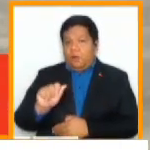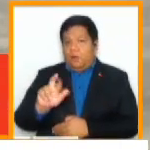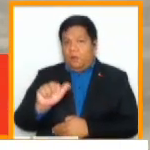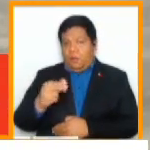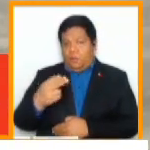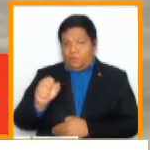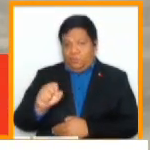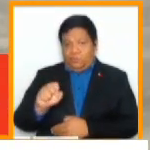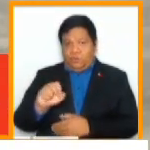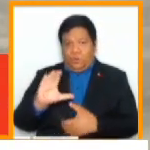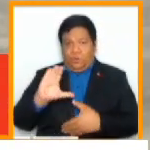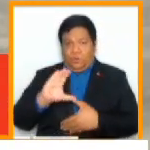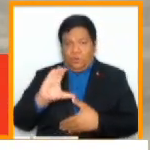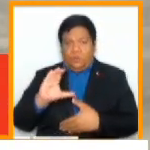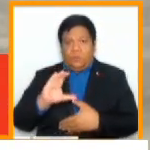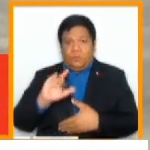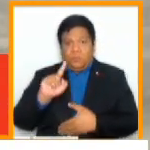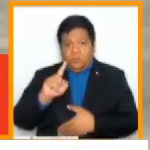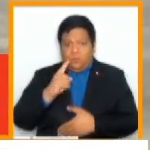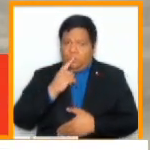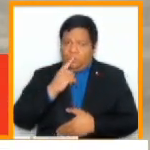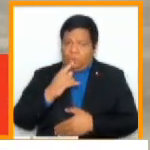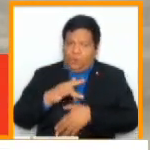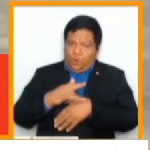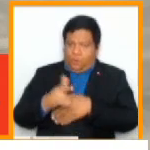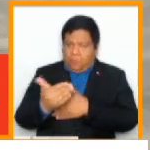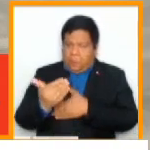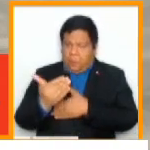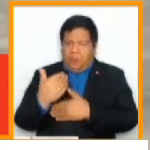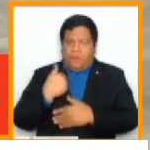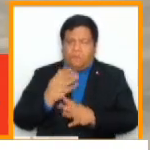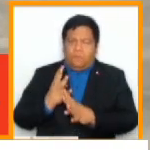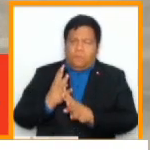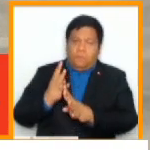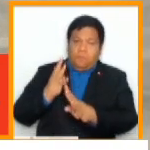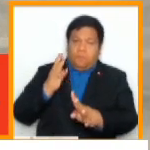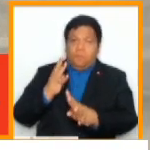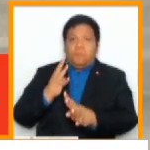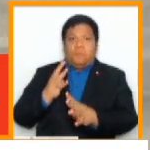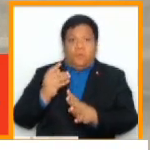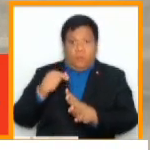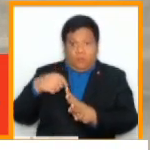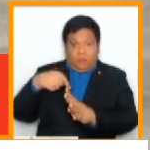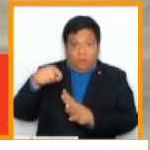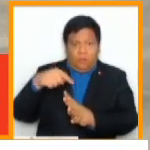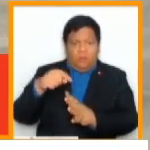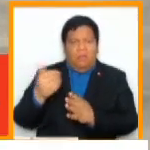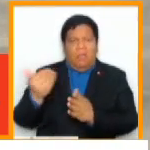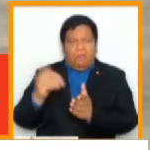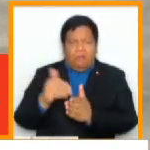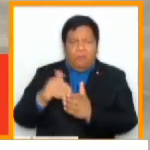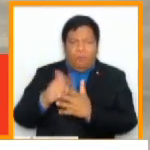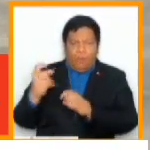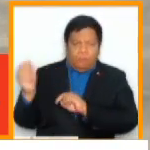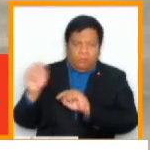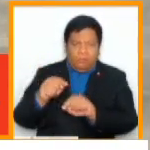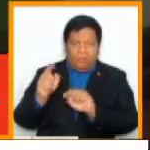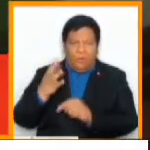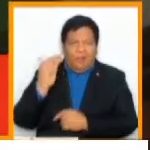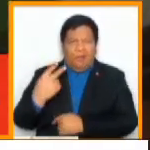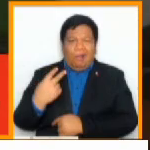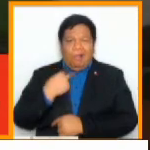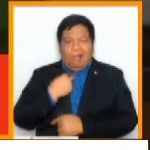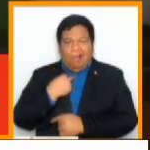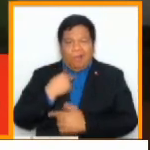na dito. Yung iba sa mga pumupunta rito ilang beses na raw nagpapabalik-balik dahil nga hindi umaabot sa cut-off.